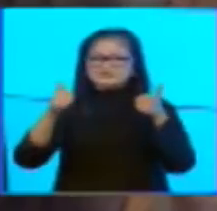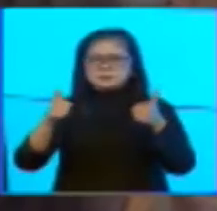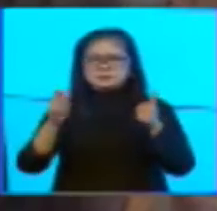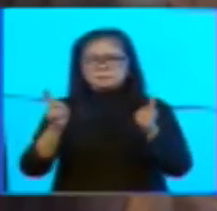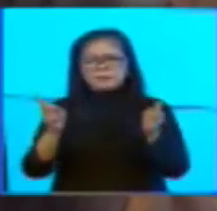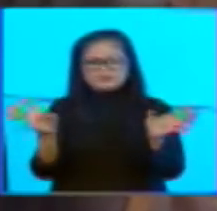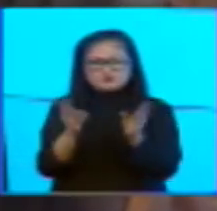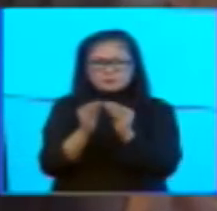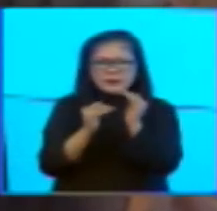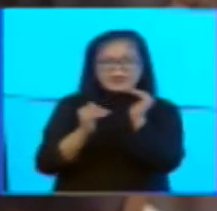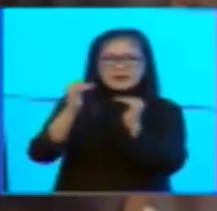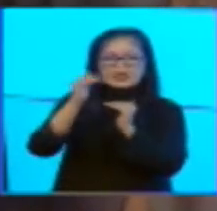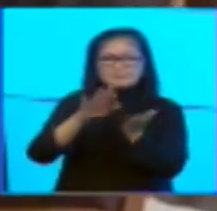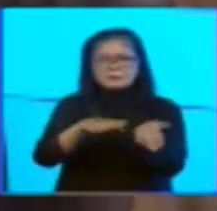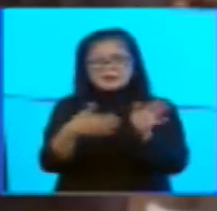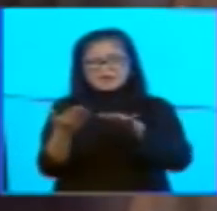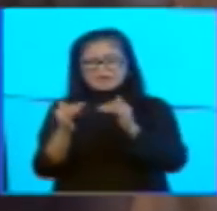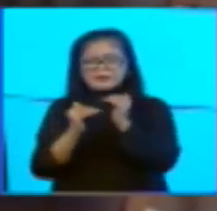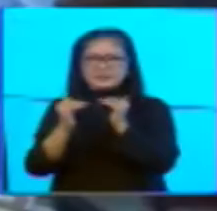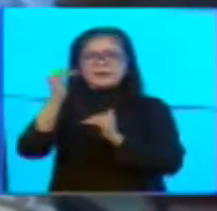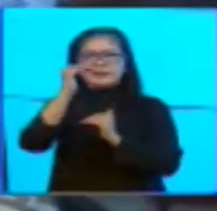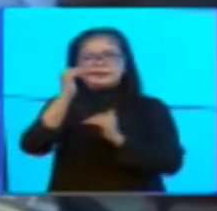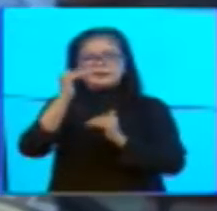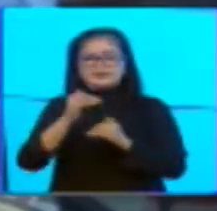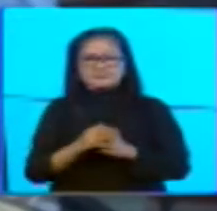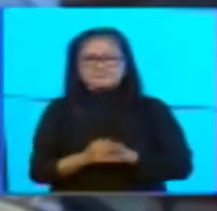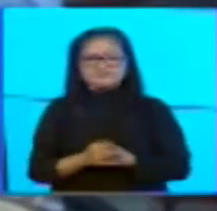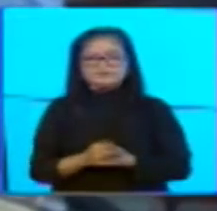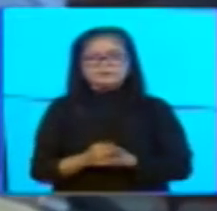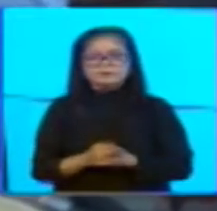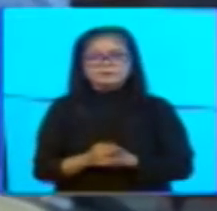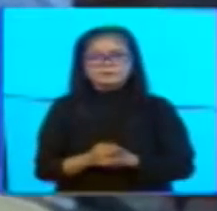Dari Jember, Bambang Sugiyarto, iNews melaporkan.